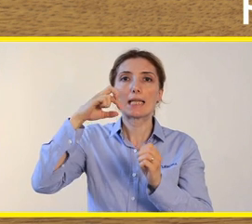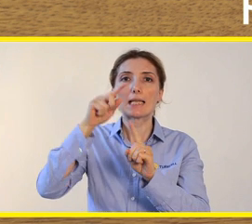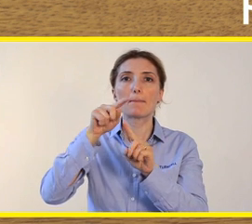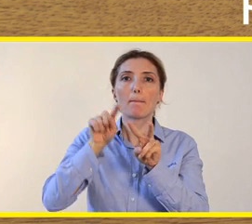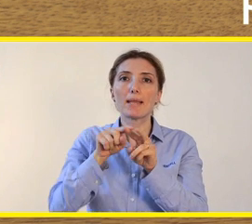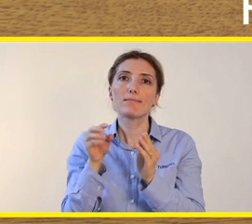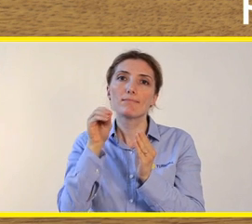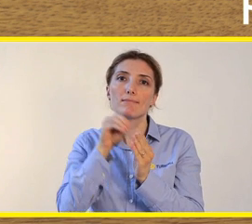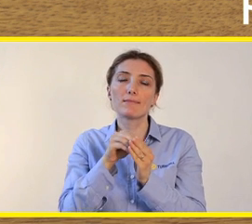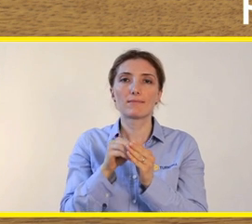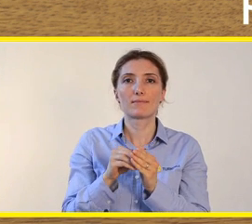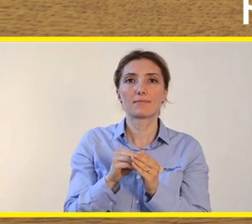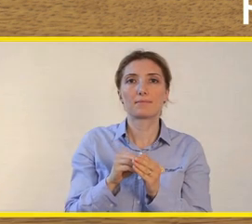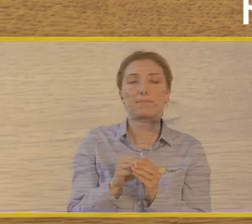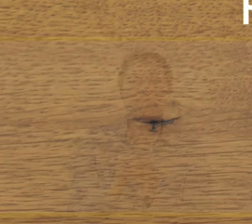deseni girin.